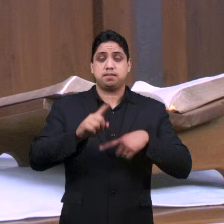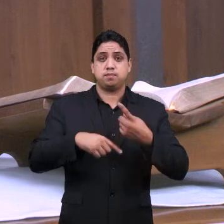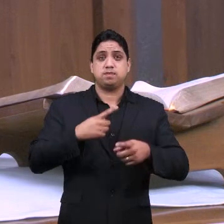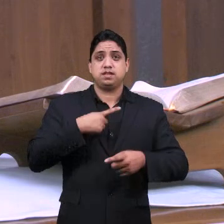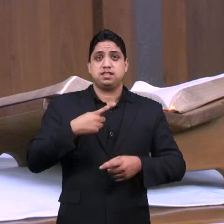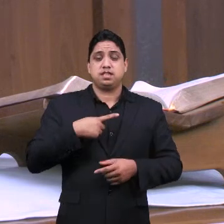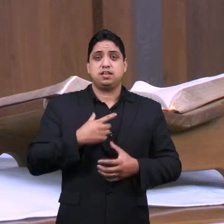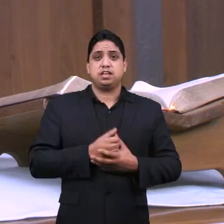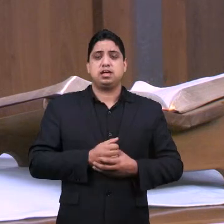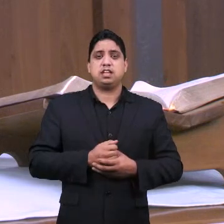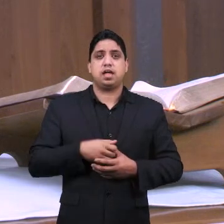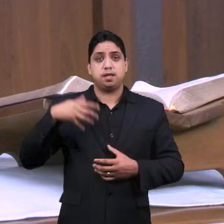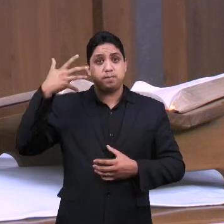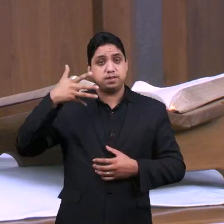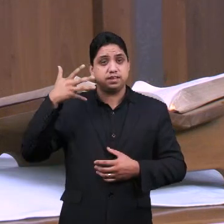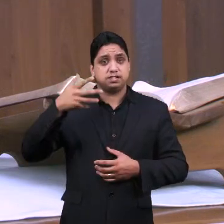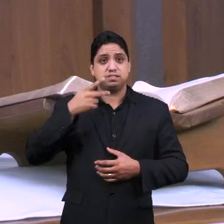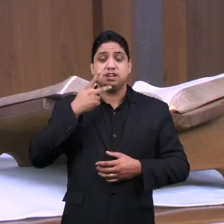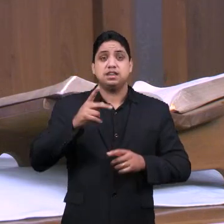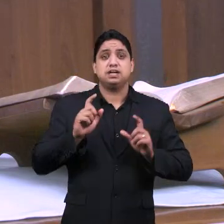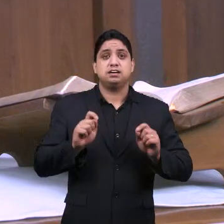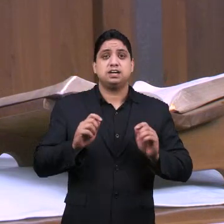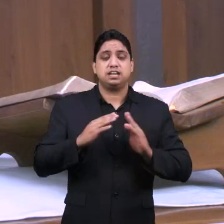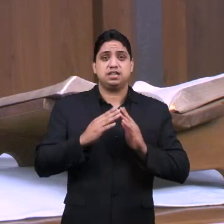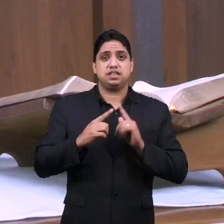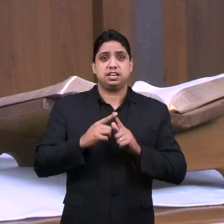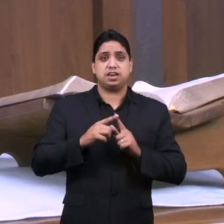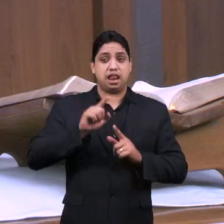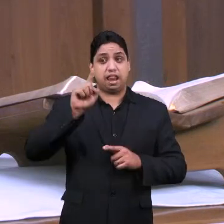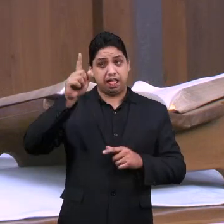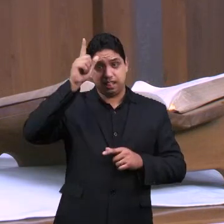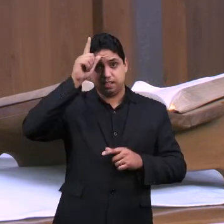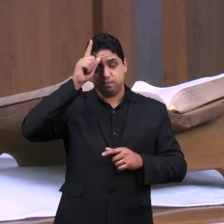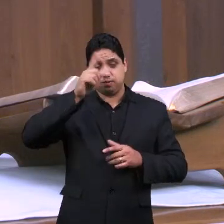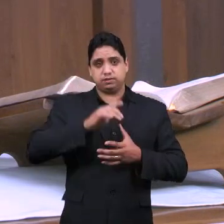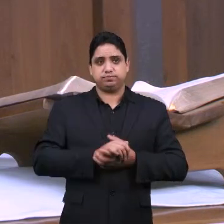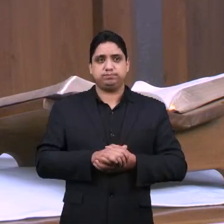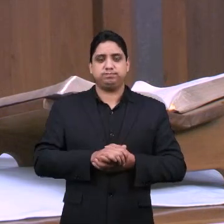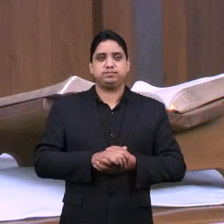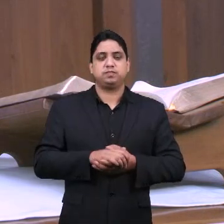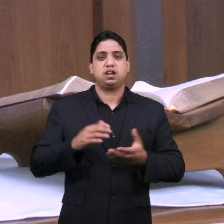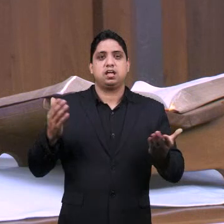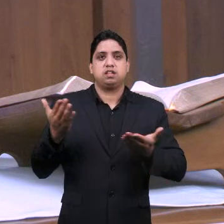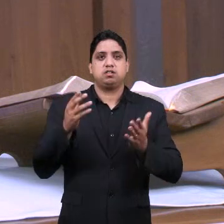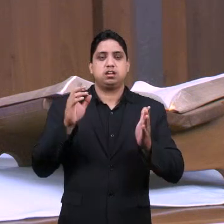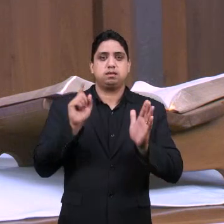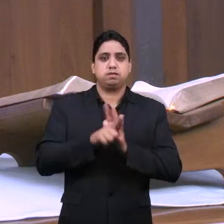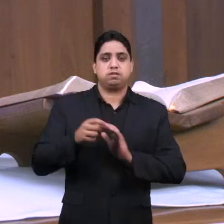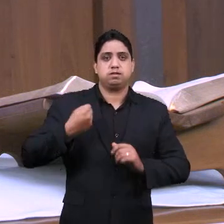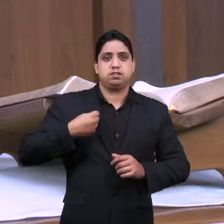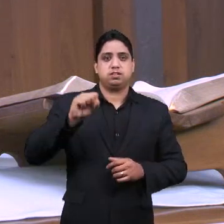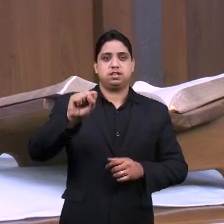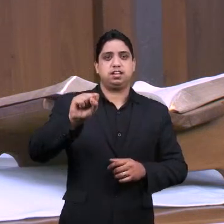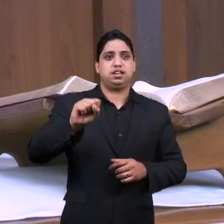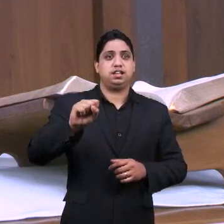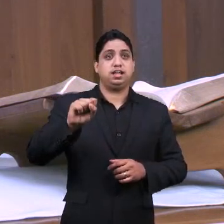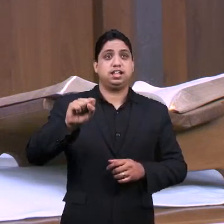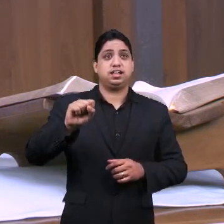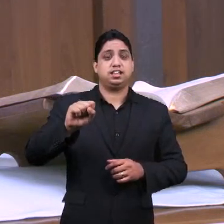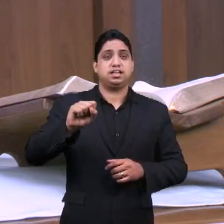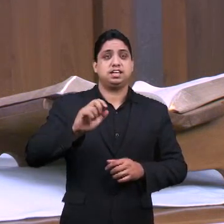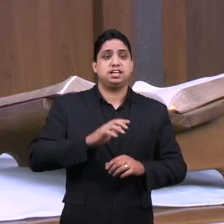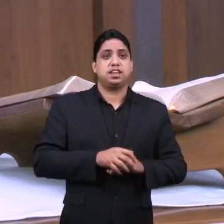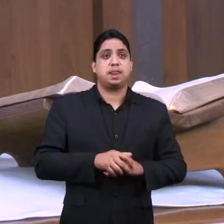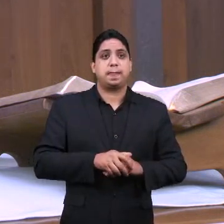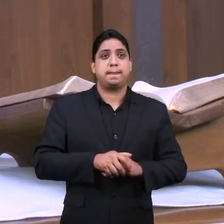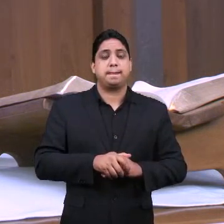jeudi. Et à la fin, il y aura une parole ici, parler l'église Dominique pour le passage jeudi. Passons